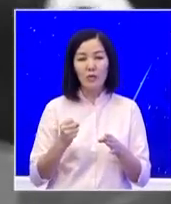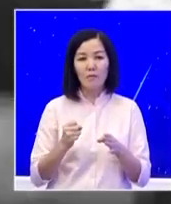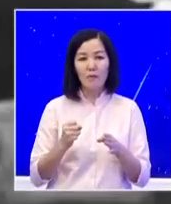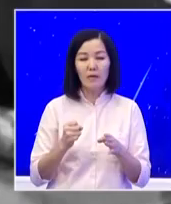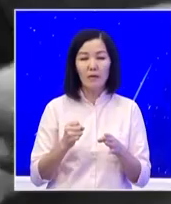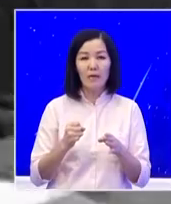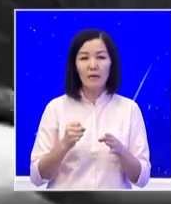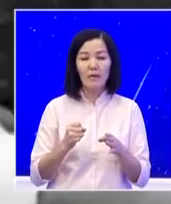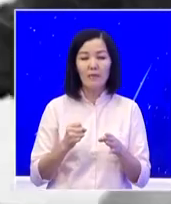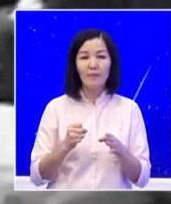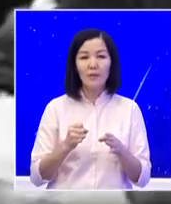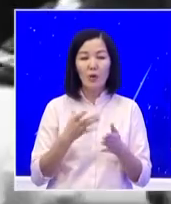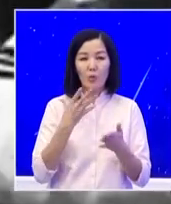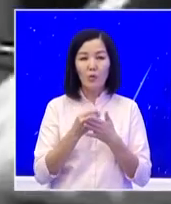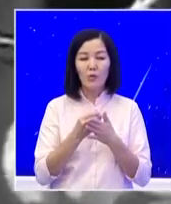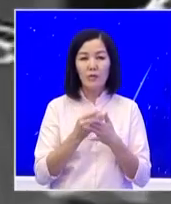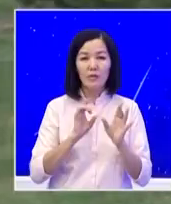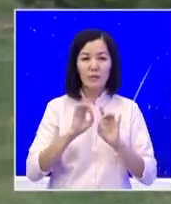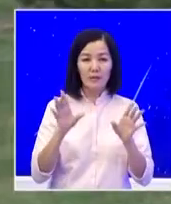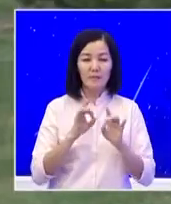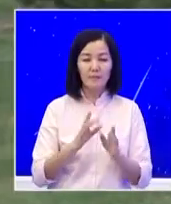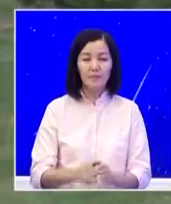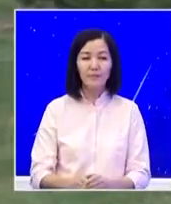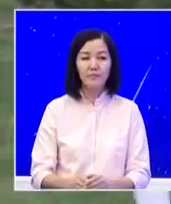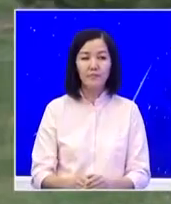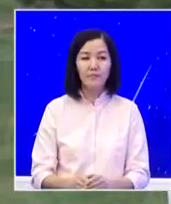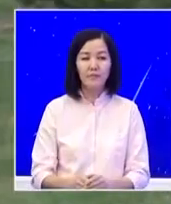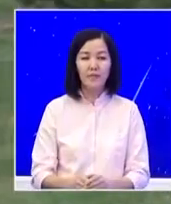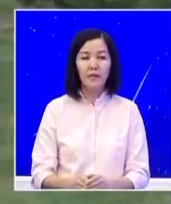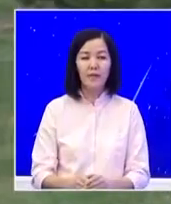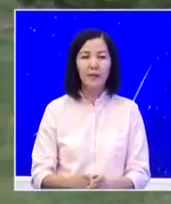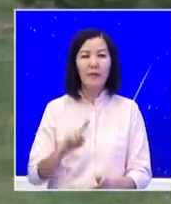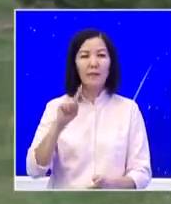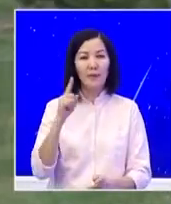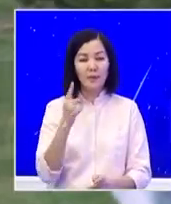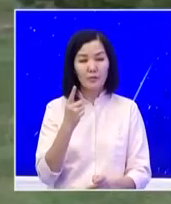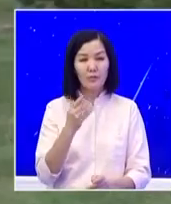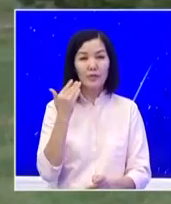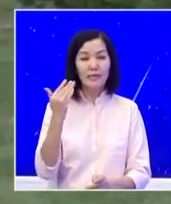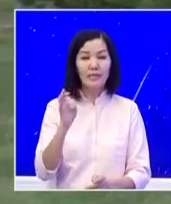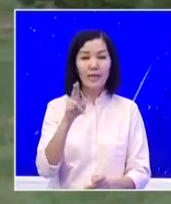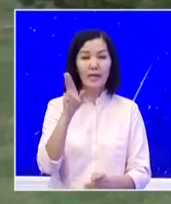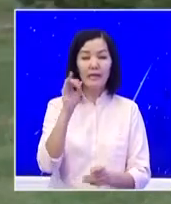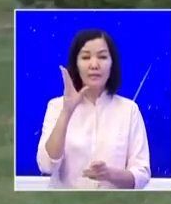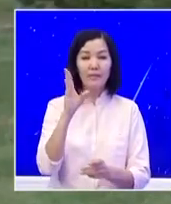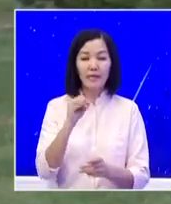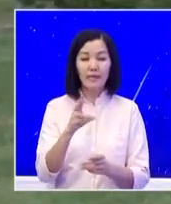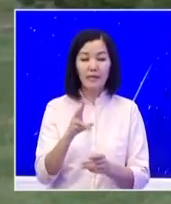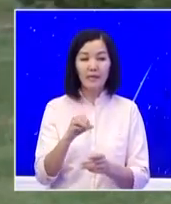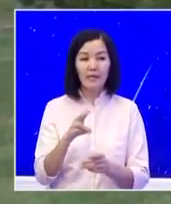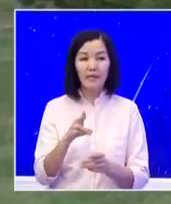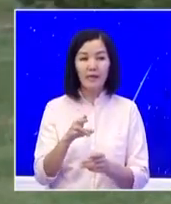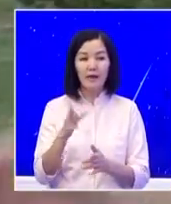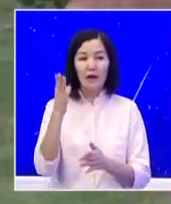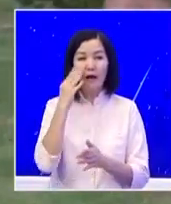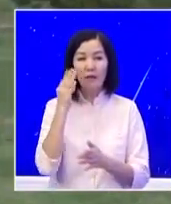мен тәлім тәрбиесін қатар берген. Неге сіз осы әдебиеттің шынымен қайнаған ошағында, мынау